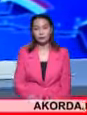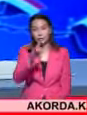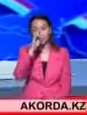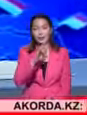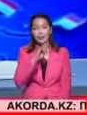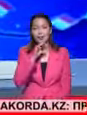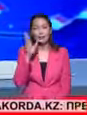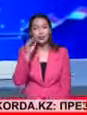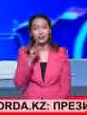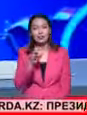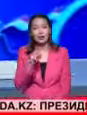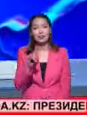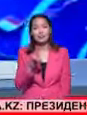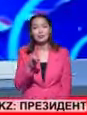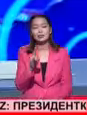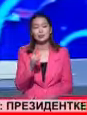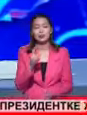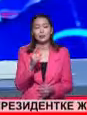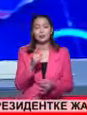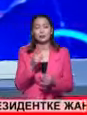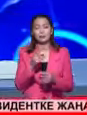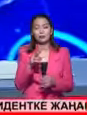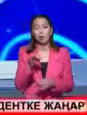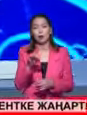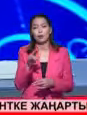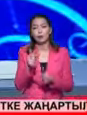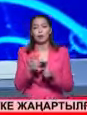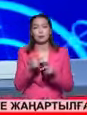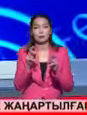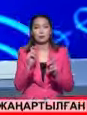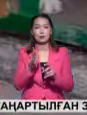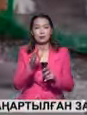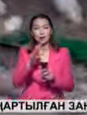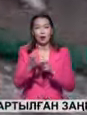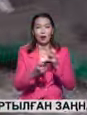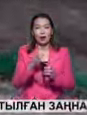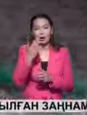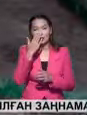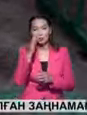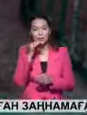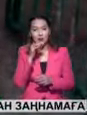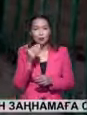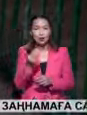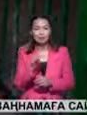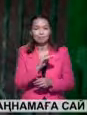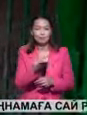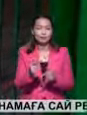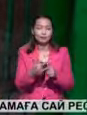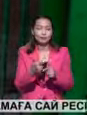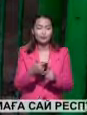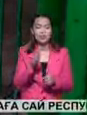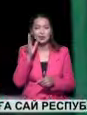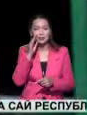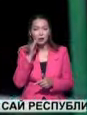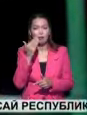Қазақстанға тазы тұқымының иесі деген мәртебе берілді. Халықаралық кинология федерациясы қазақ тазысын ресми түрде ит тұқымы деп тану